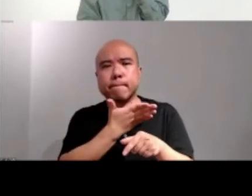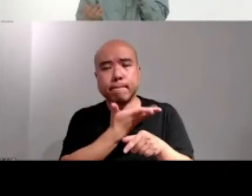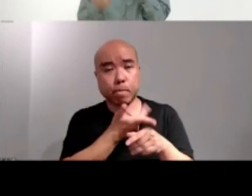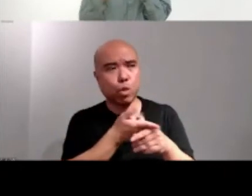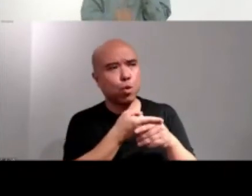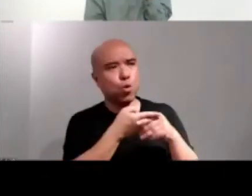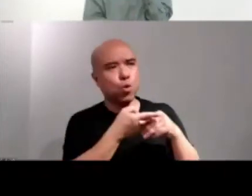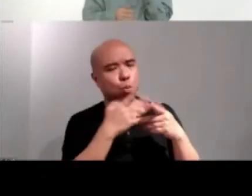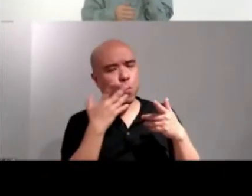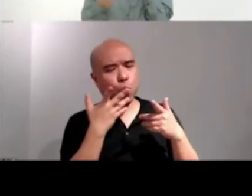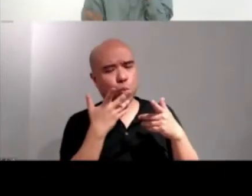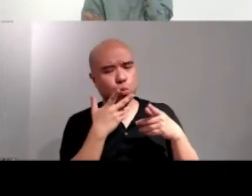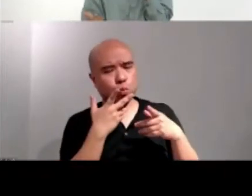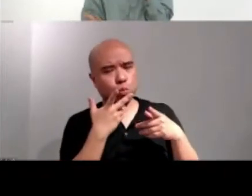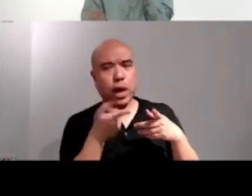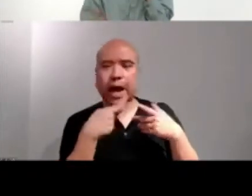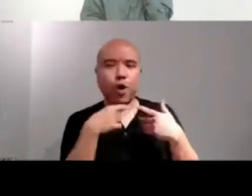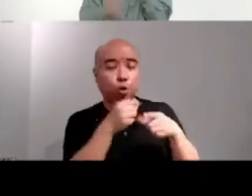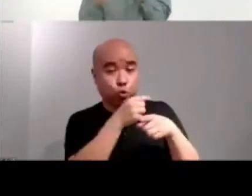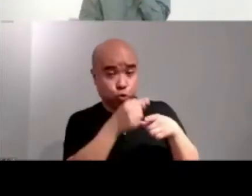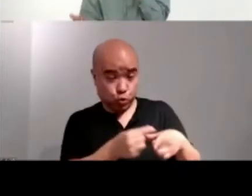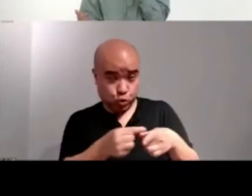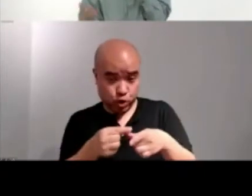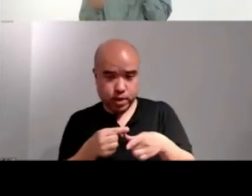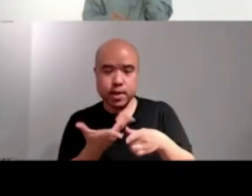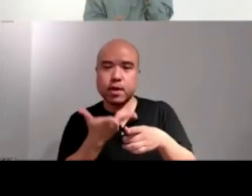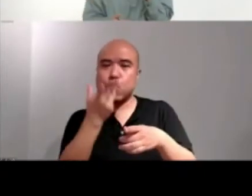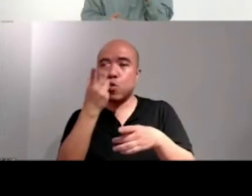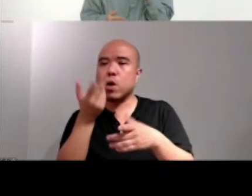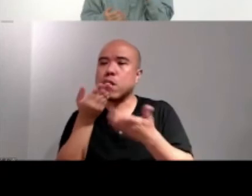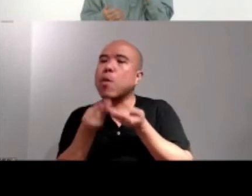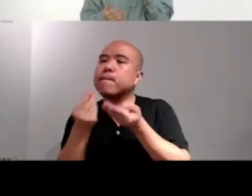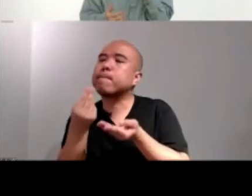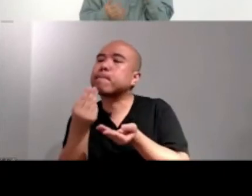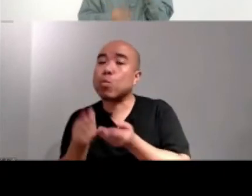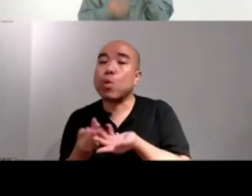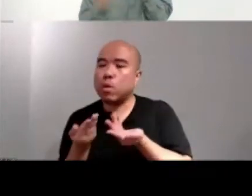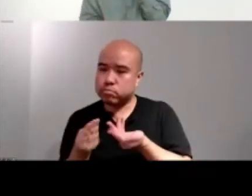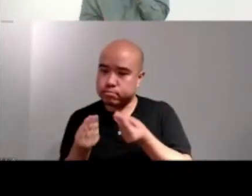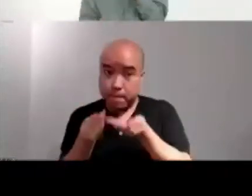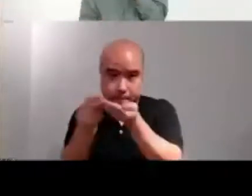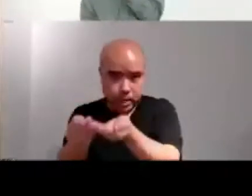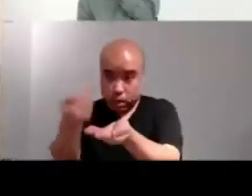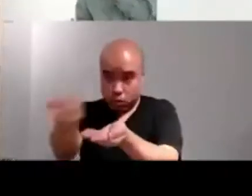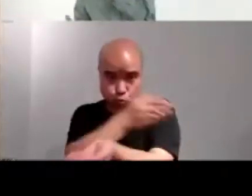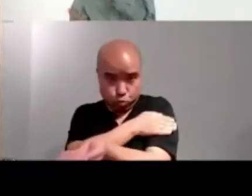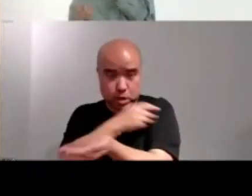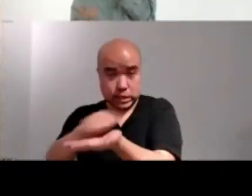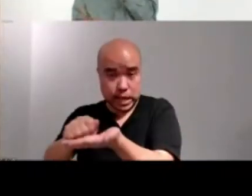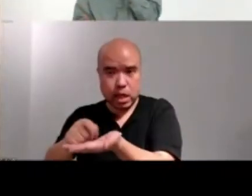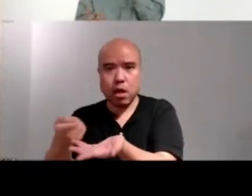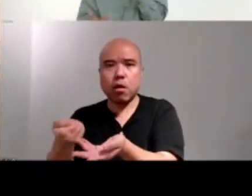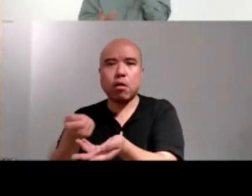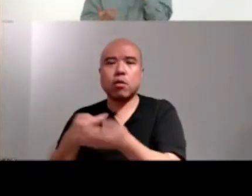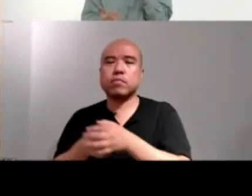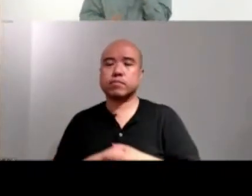事咧？咁佢就可以透過 Dusty Kid 啊，你贊助 Dusty Kid 寫一本書，跟住佢就會做咗呢件事出嚟咯。咁所以依